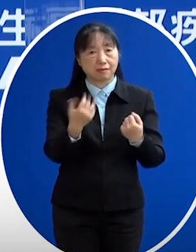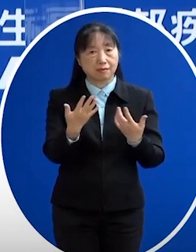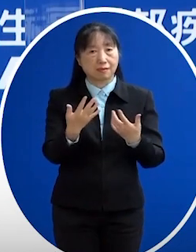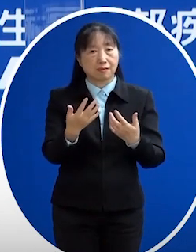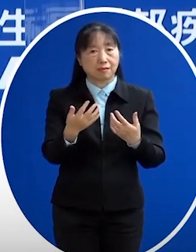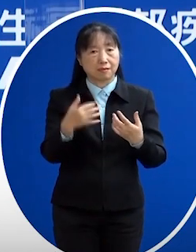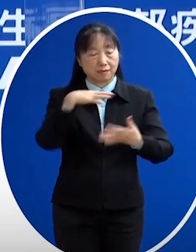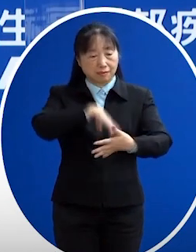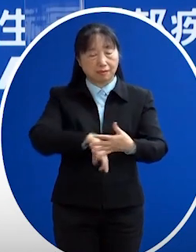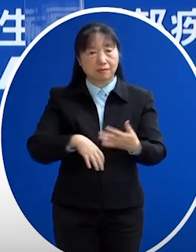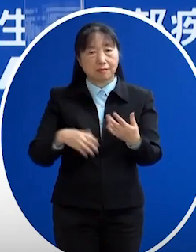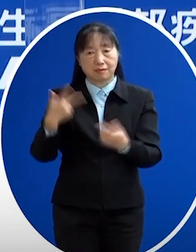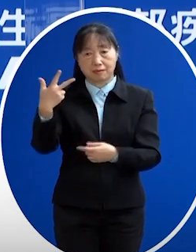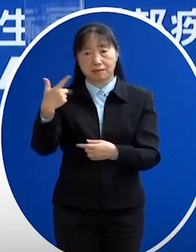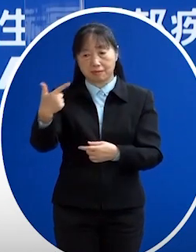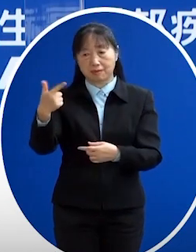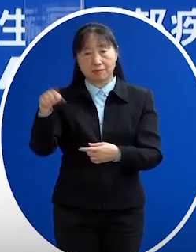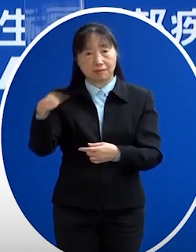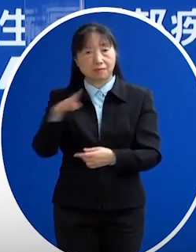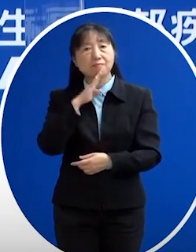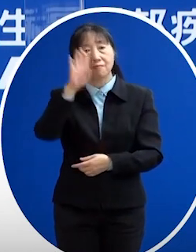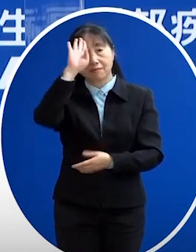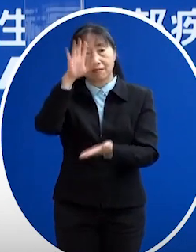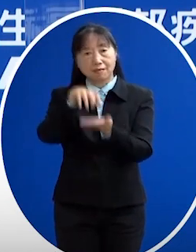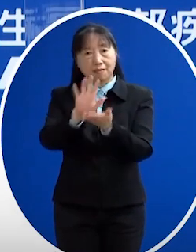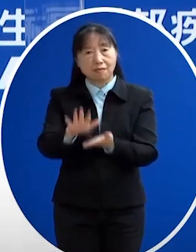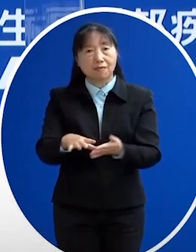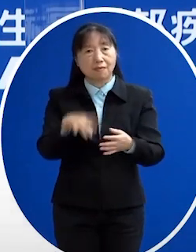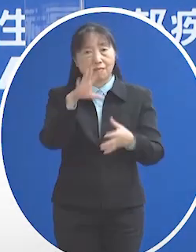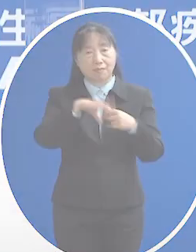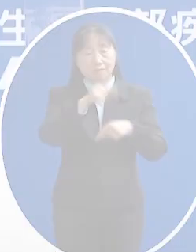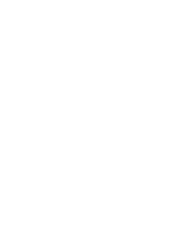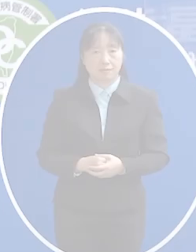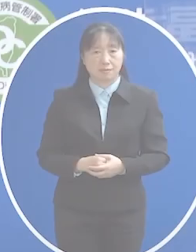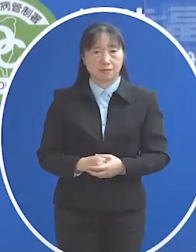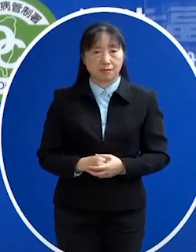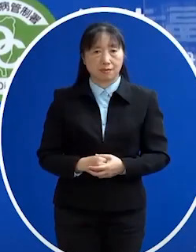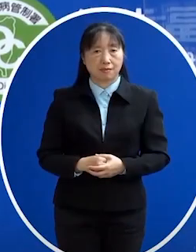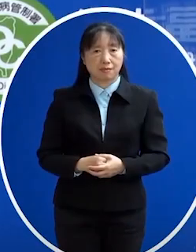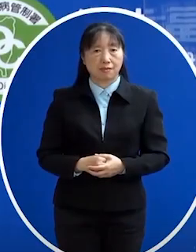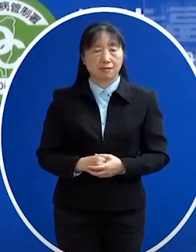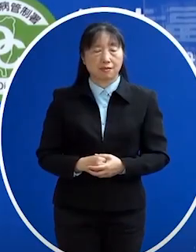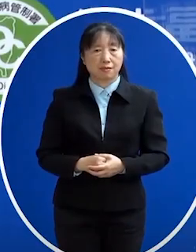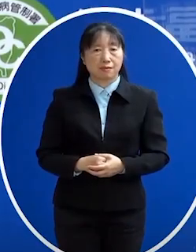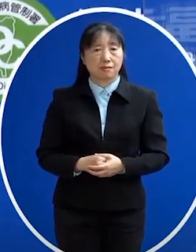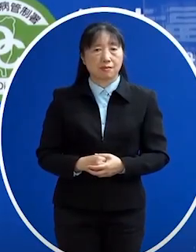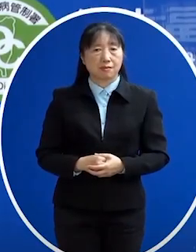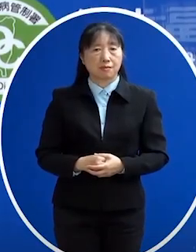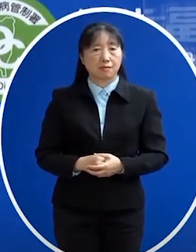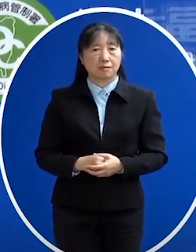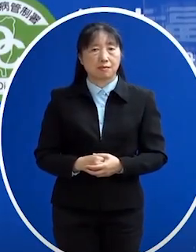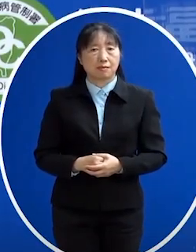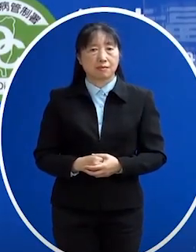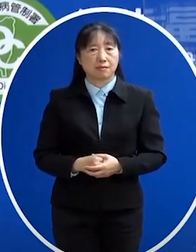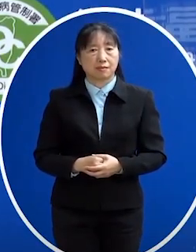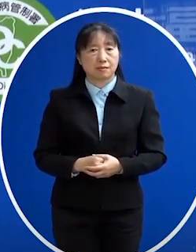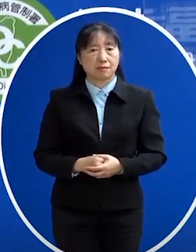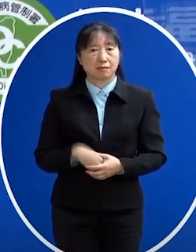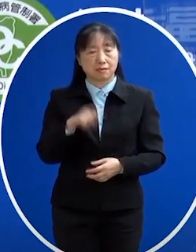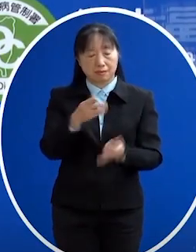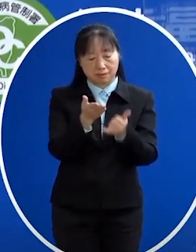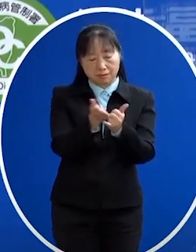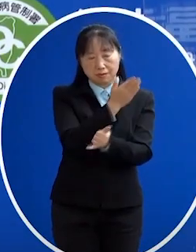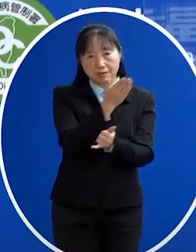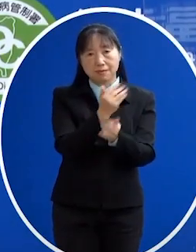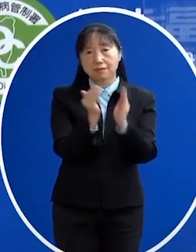有6人确诊哈，那现在就总共有7人都确诊了哈。那在哈，我们就是在北北桃